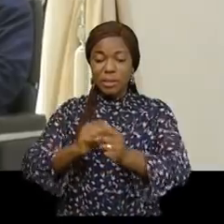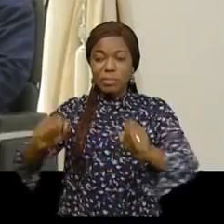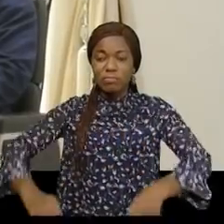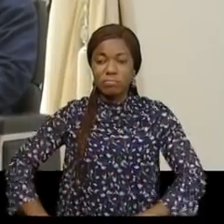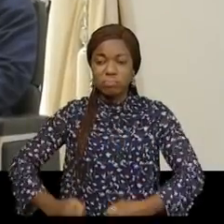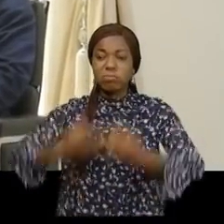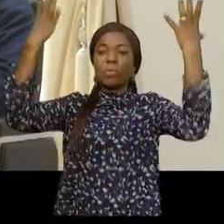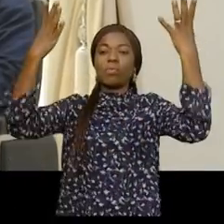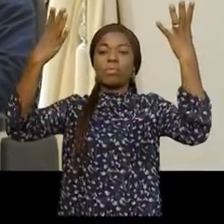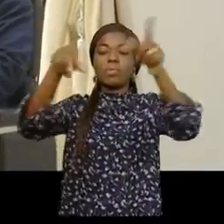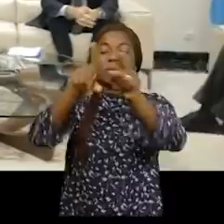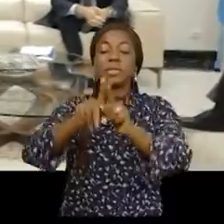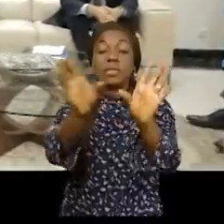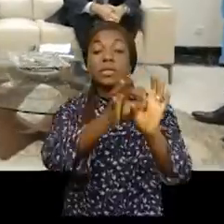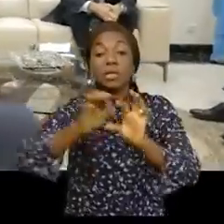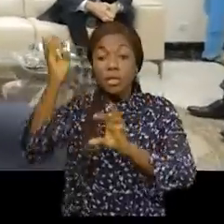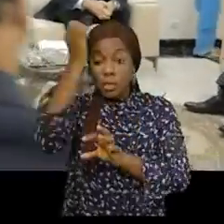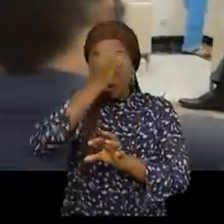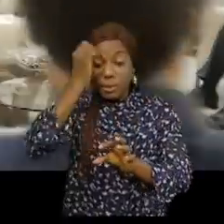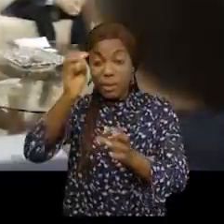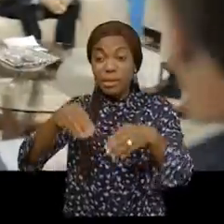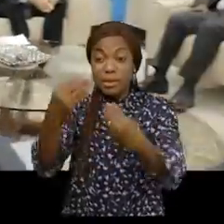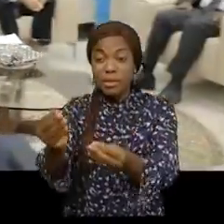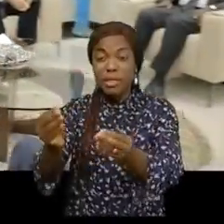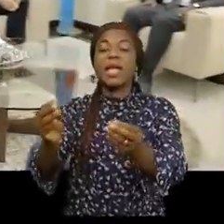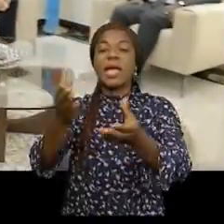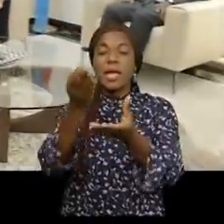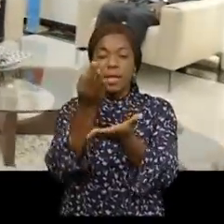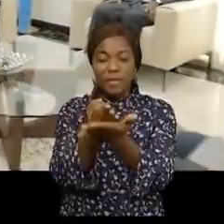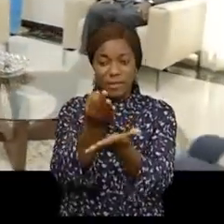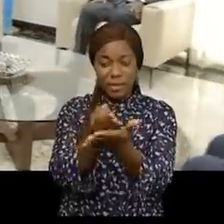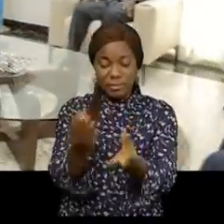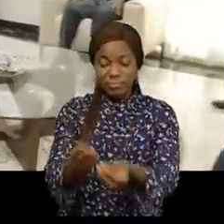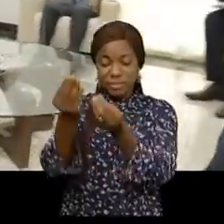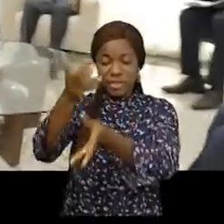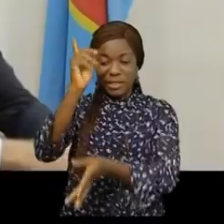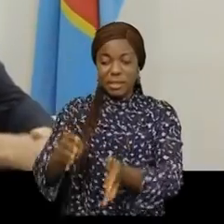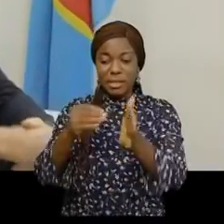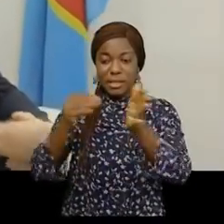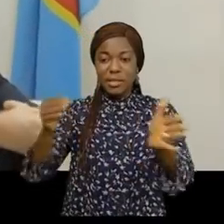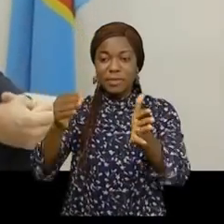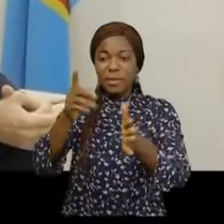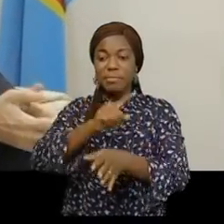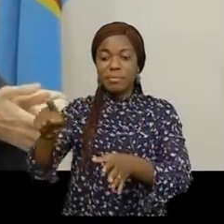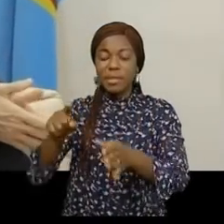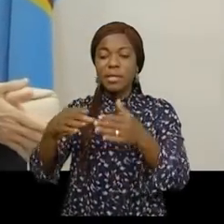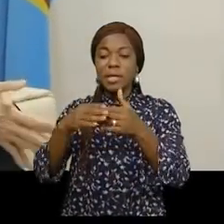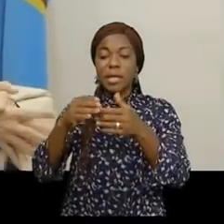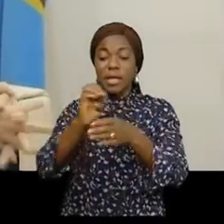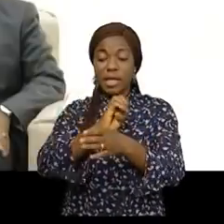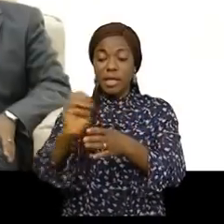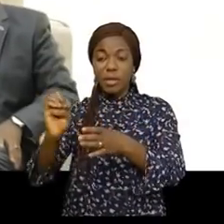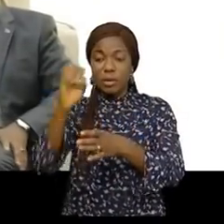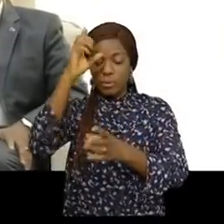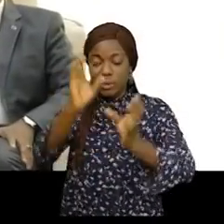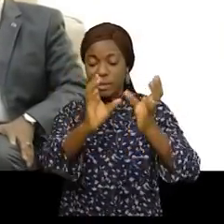à Goma. L'Union européenne a libéré aussi une enveloppe de 180 000 euros au bénéfice de la Croix-Rouge du Congo pour la prise en